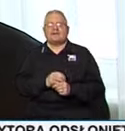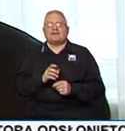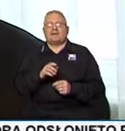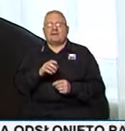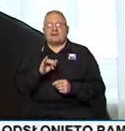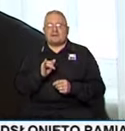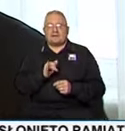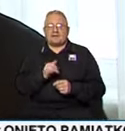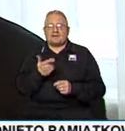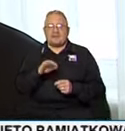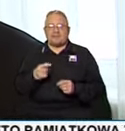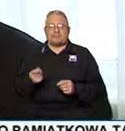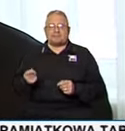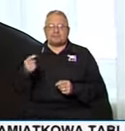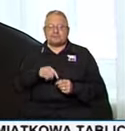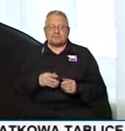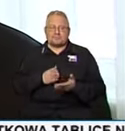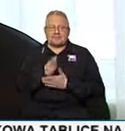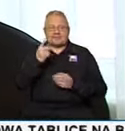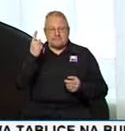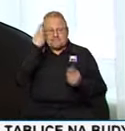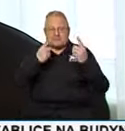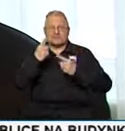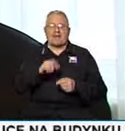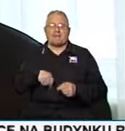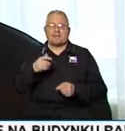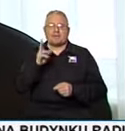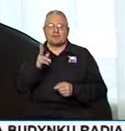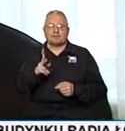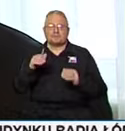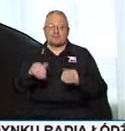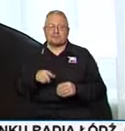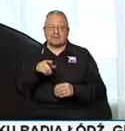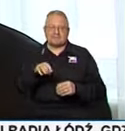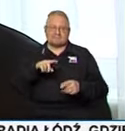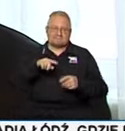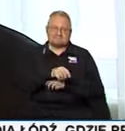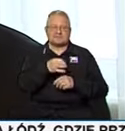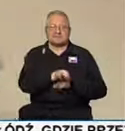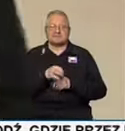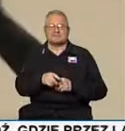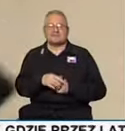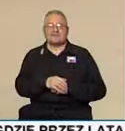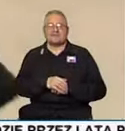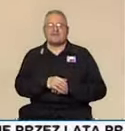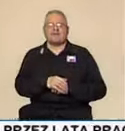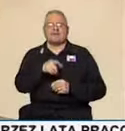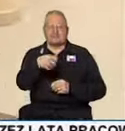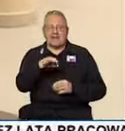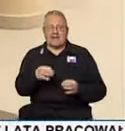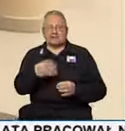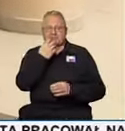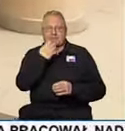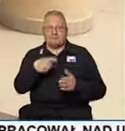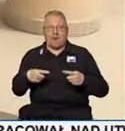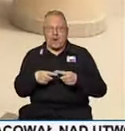tym nawet nie przyszło przez myśl, że ktoś może negować taką inicjatywę. Teraz ciepły kąt,